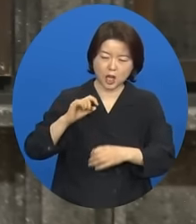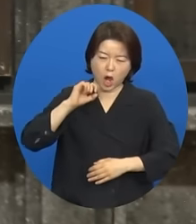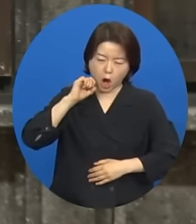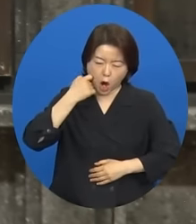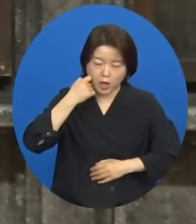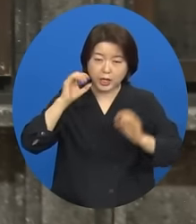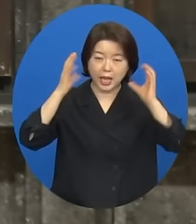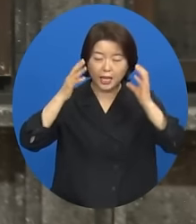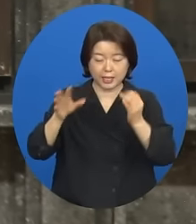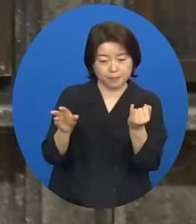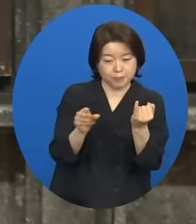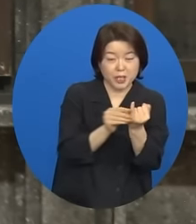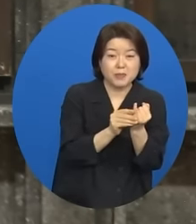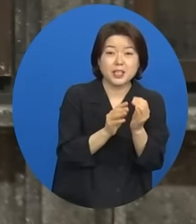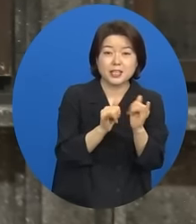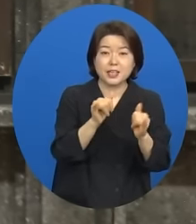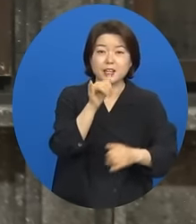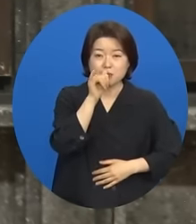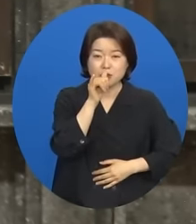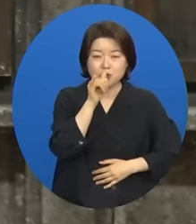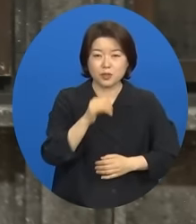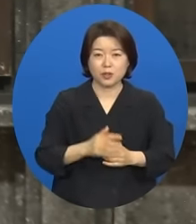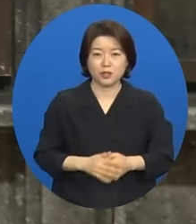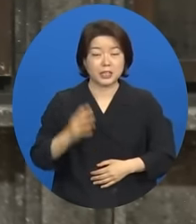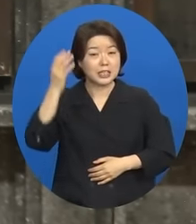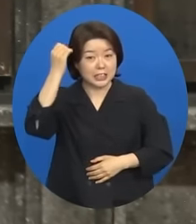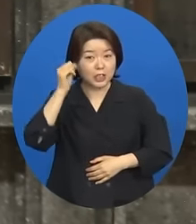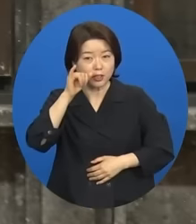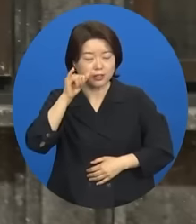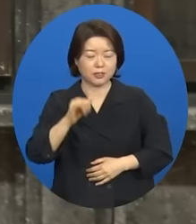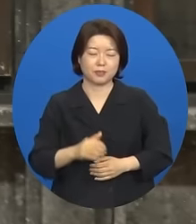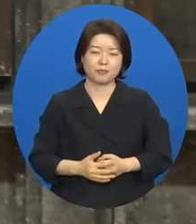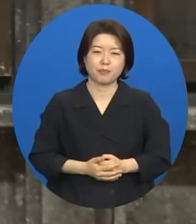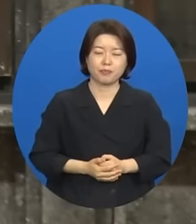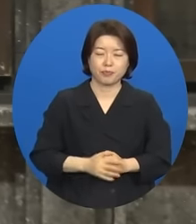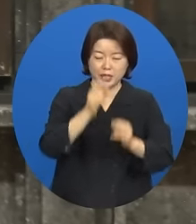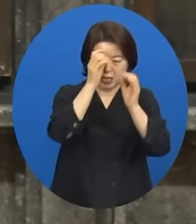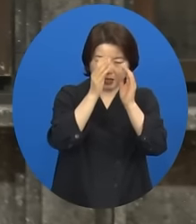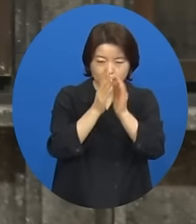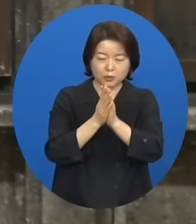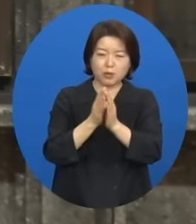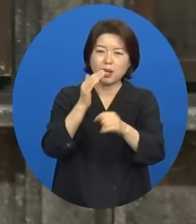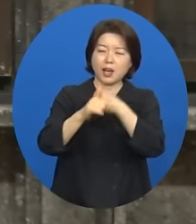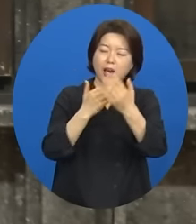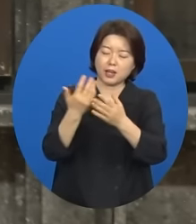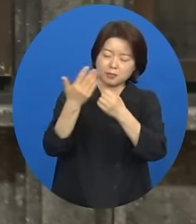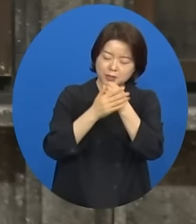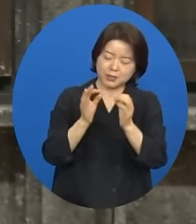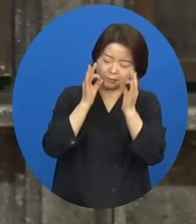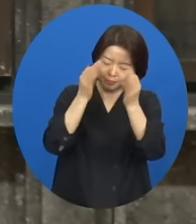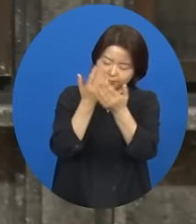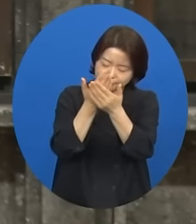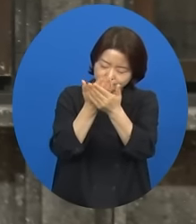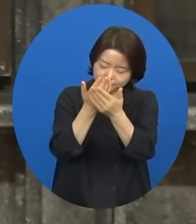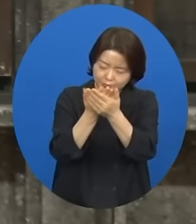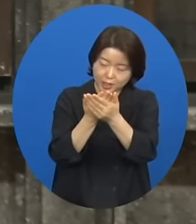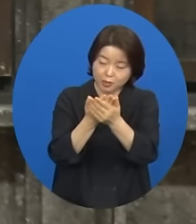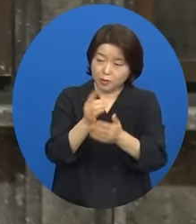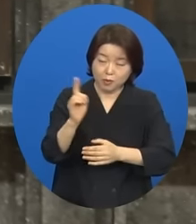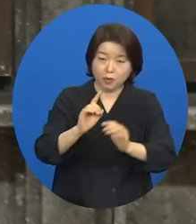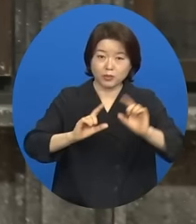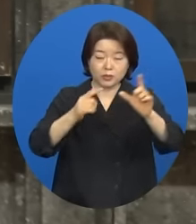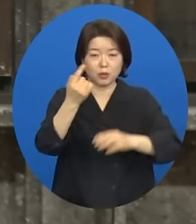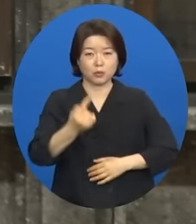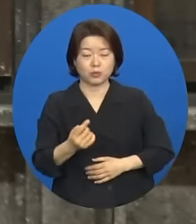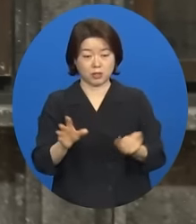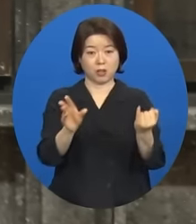분이 계셨어요. 저 기억이 나요. 그때도 기도를 하고 하나님의 은혜를 정말 간구하고 그런데 정말 어느 날 오시더니